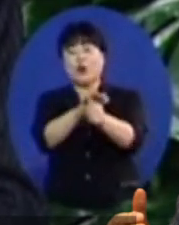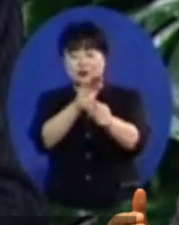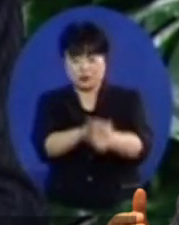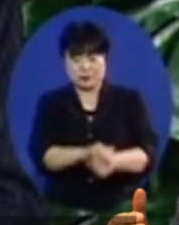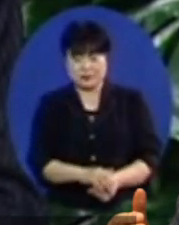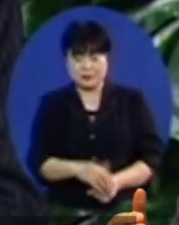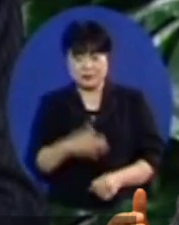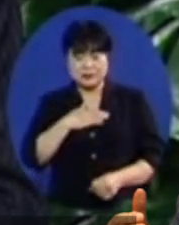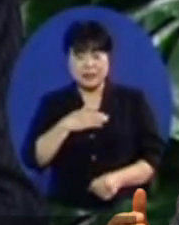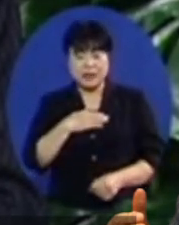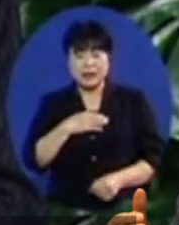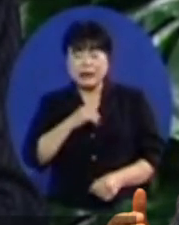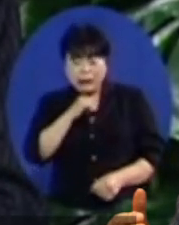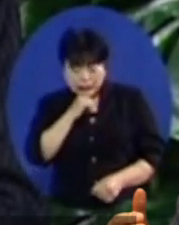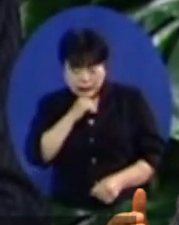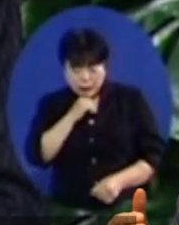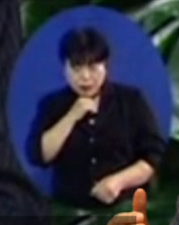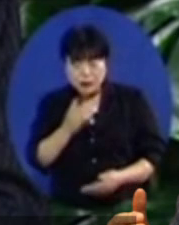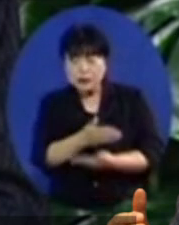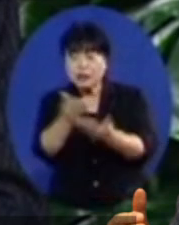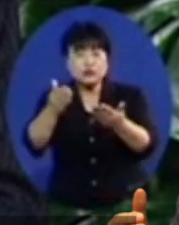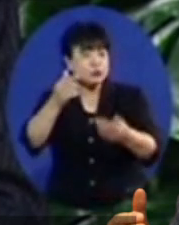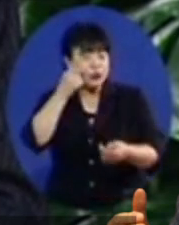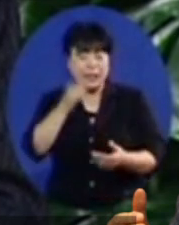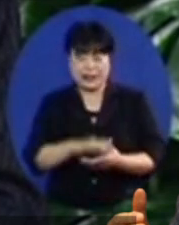내가 아무것도 없으면 무엇을 나누어요?